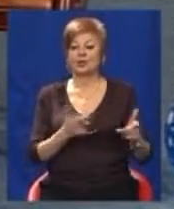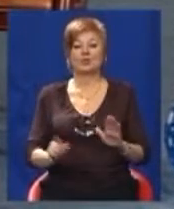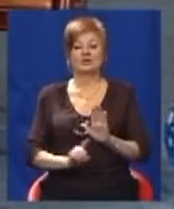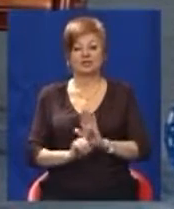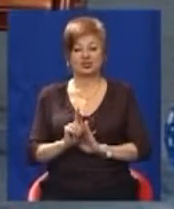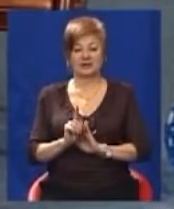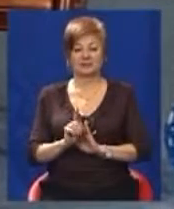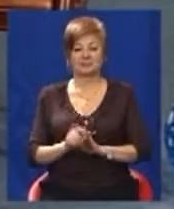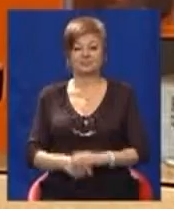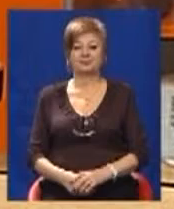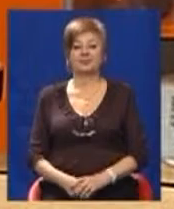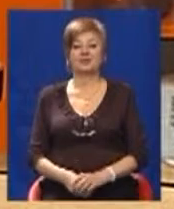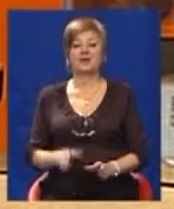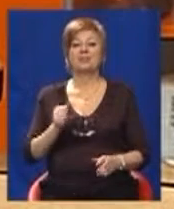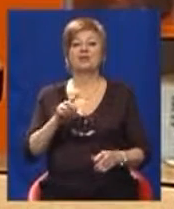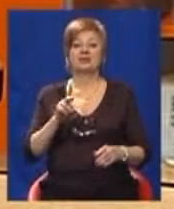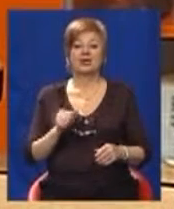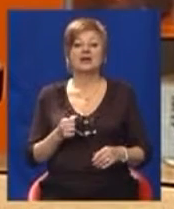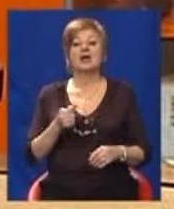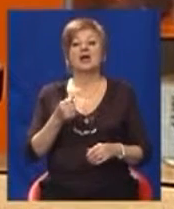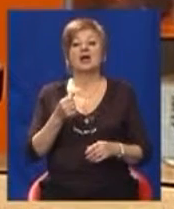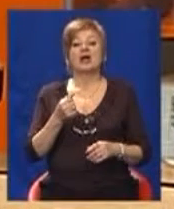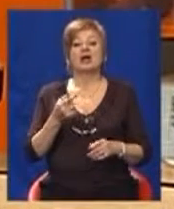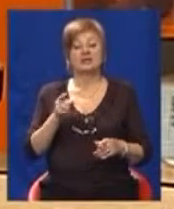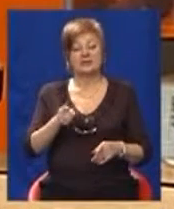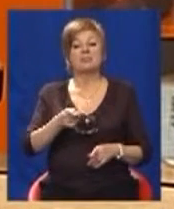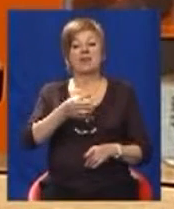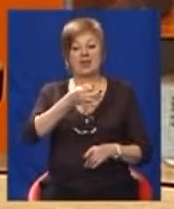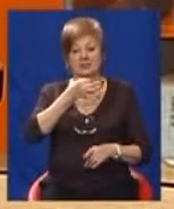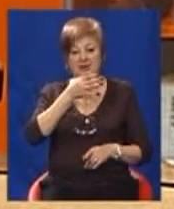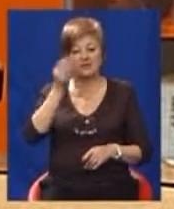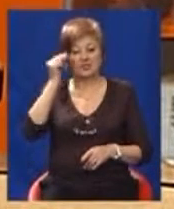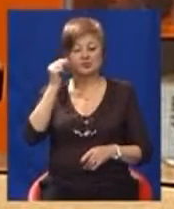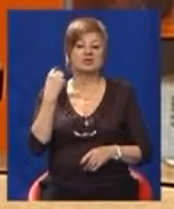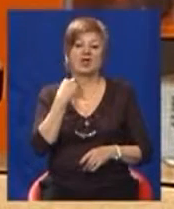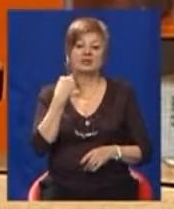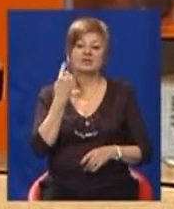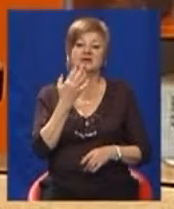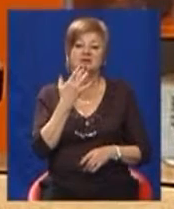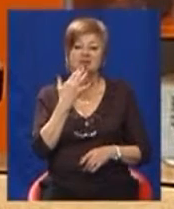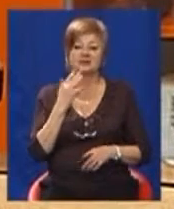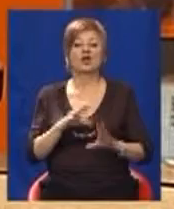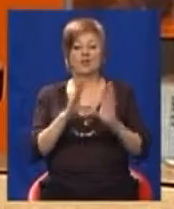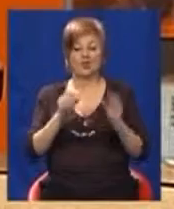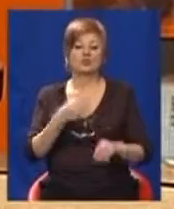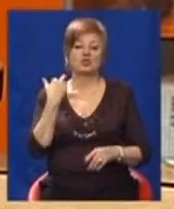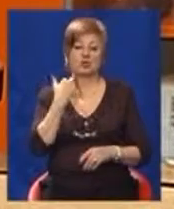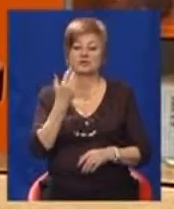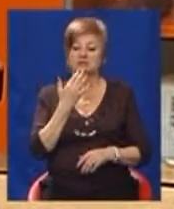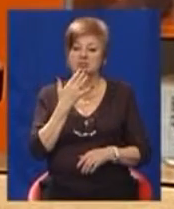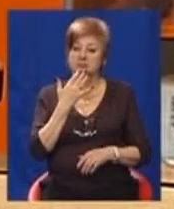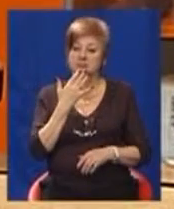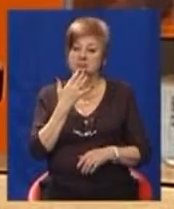починати. Амінко, скажи, будь ласка, а чи подобається тобі вивчати англійську мову і взагалі англійська мова?